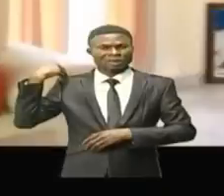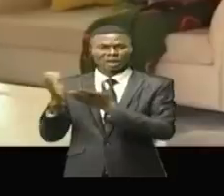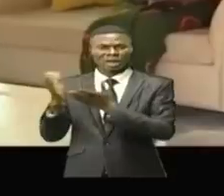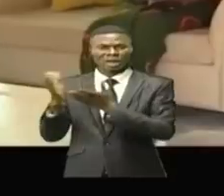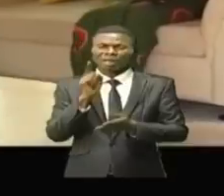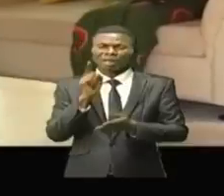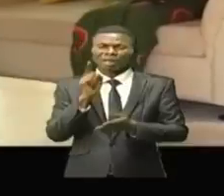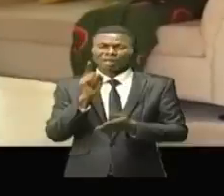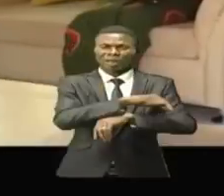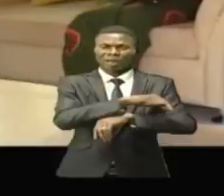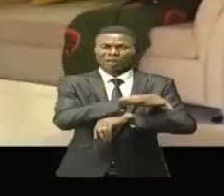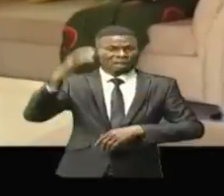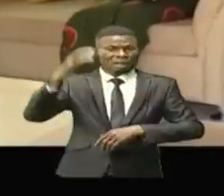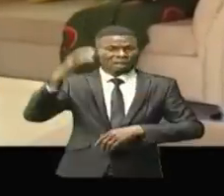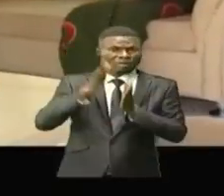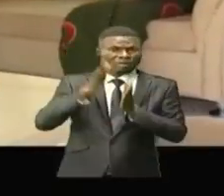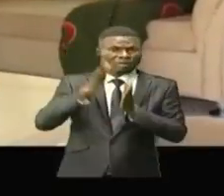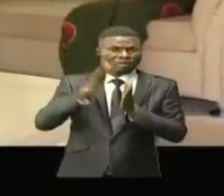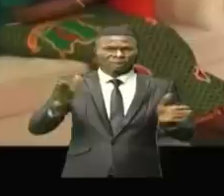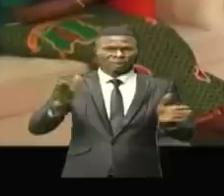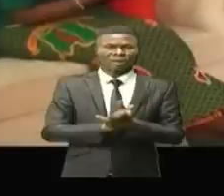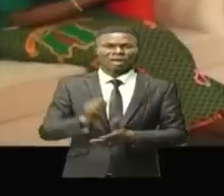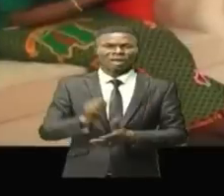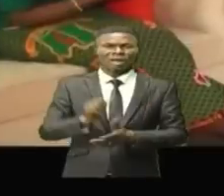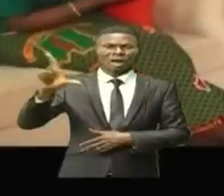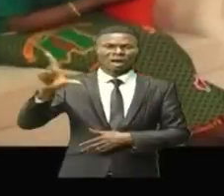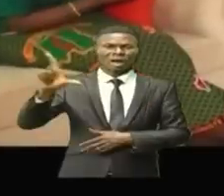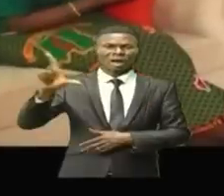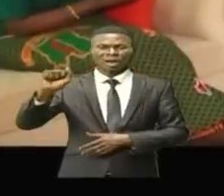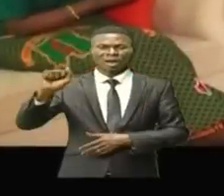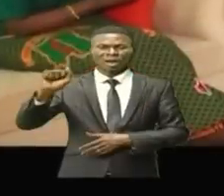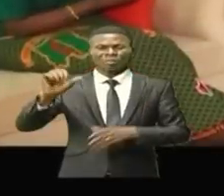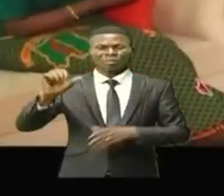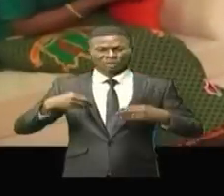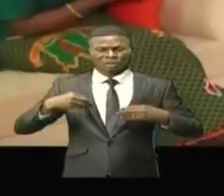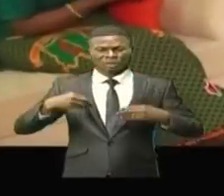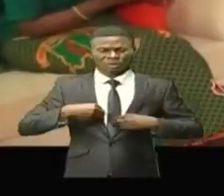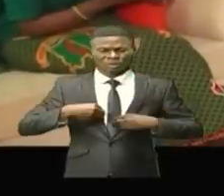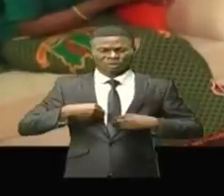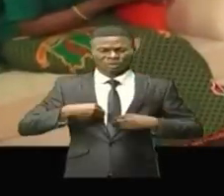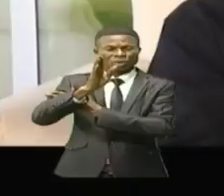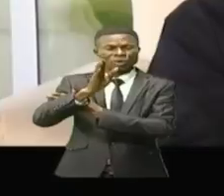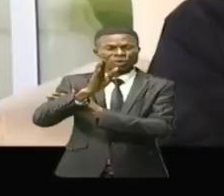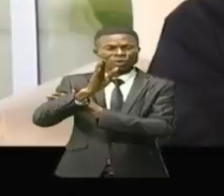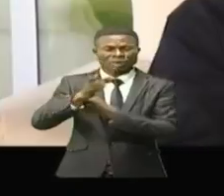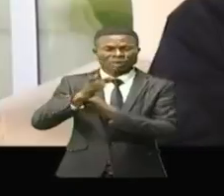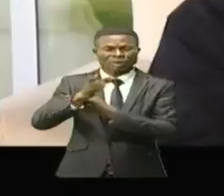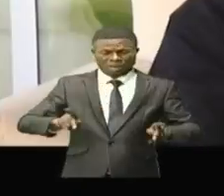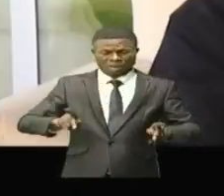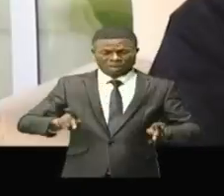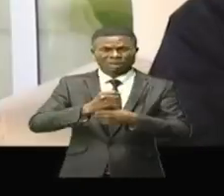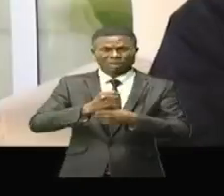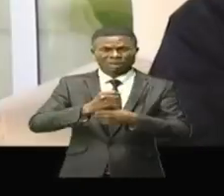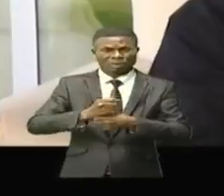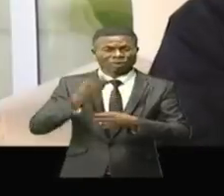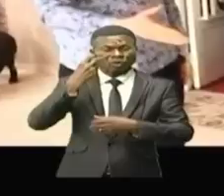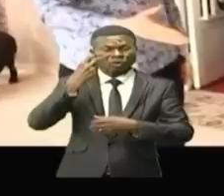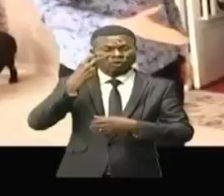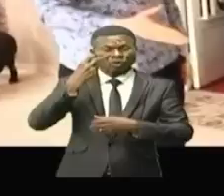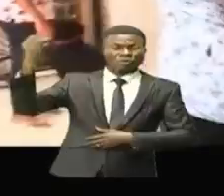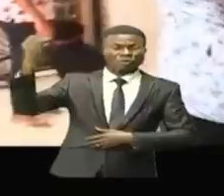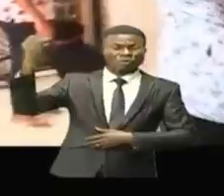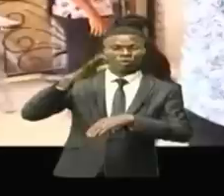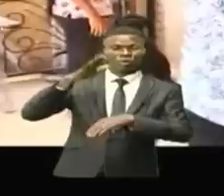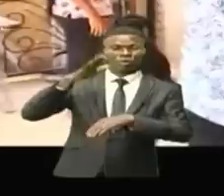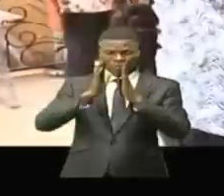de l'évêque général Albert Kankenza, qui a dit toute sa gratitude au bon Dieu d'avoir permis la réalisation de cette révélation. La